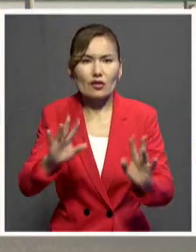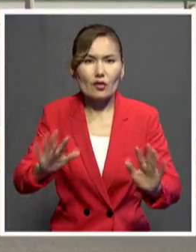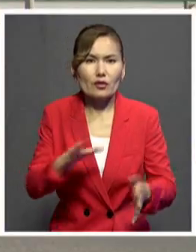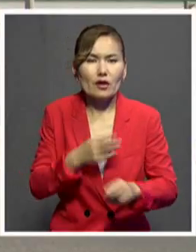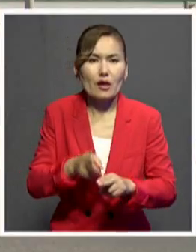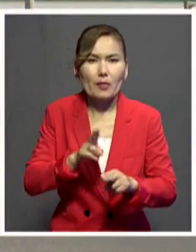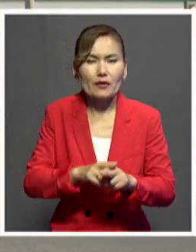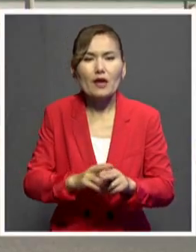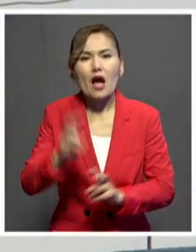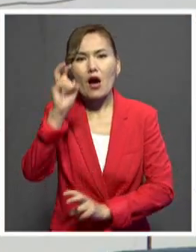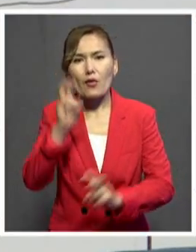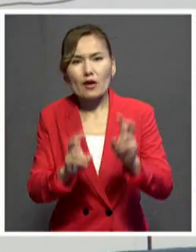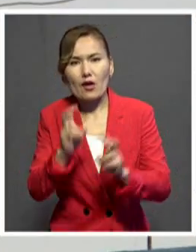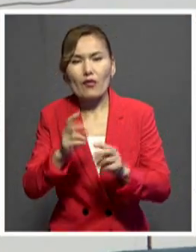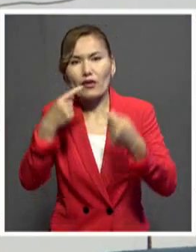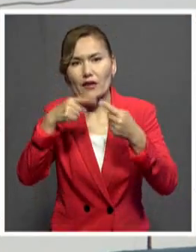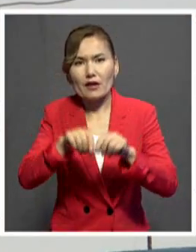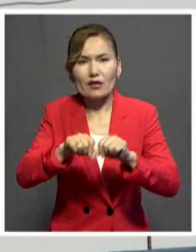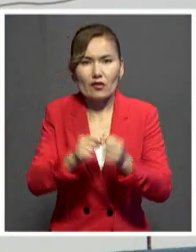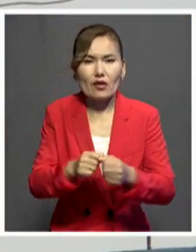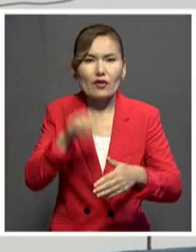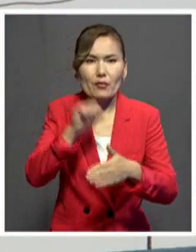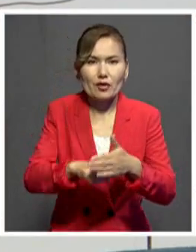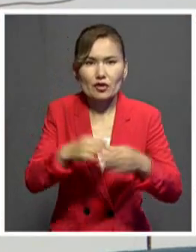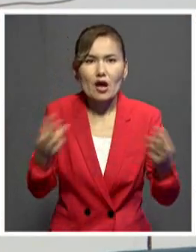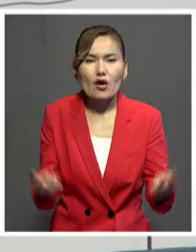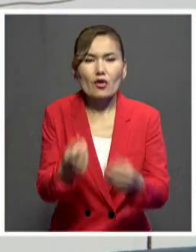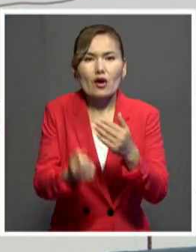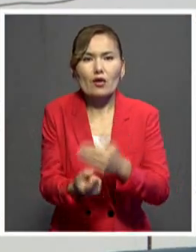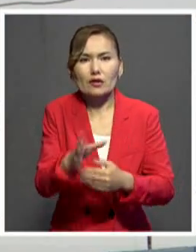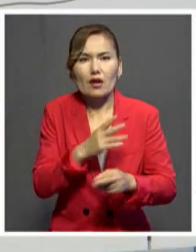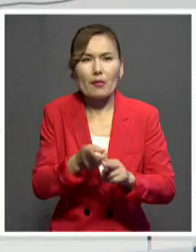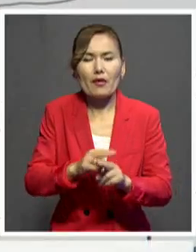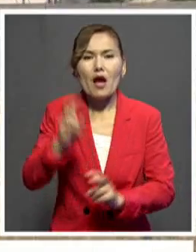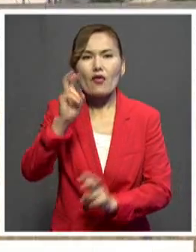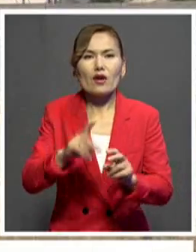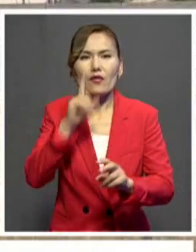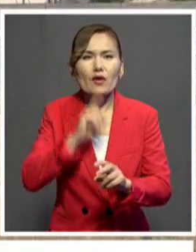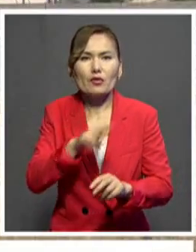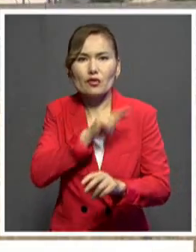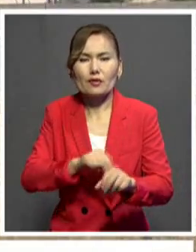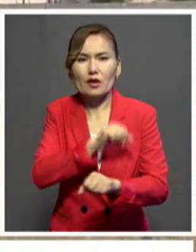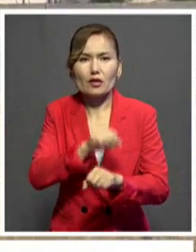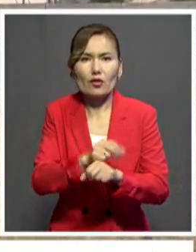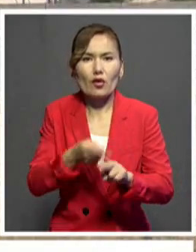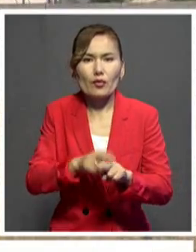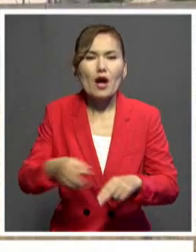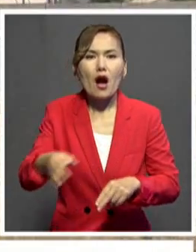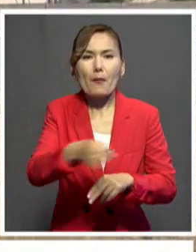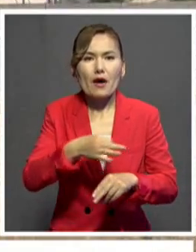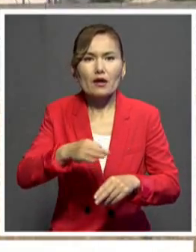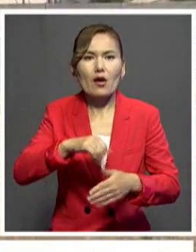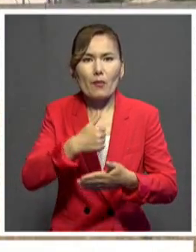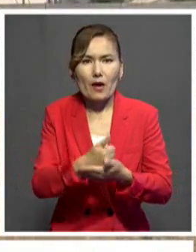Айтуларынша компрессорлардың бірінен ақау шыққан. Кәсіпорынның жұмысына қаншалықты кедергі келгені белгісіз. Облыстың бас